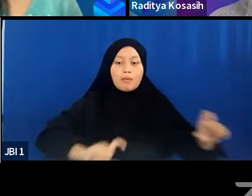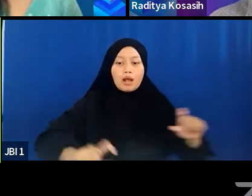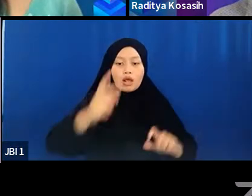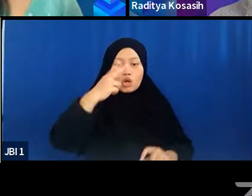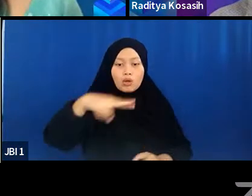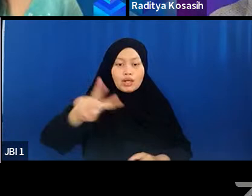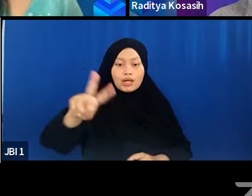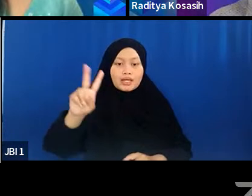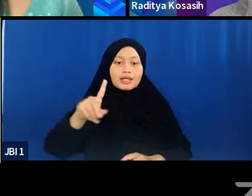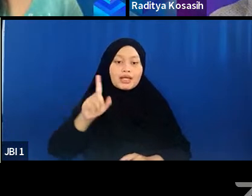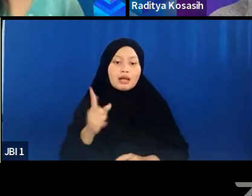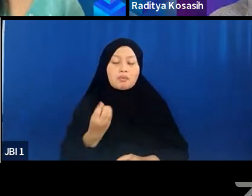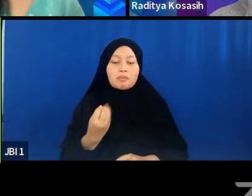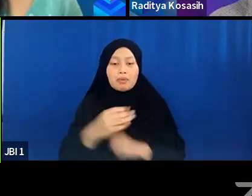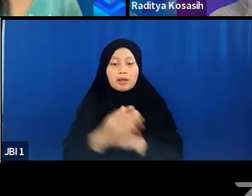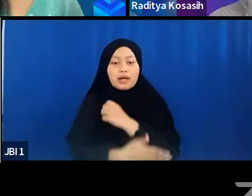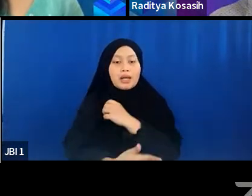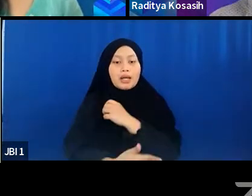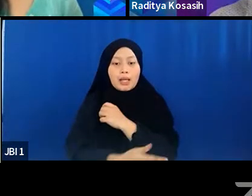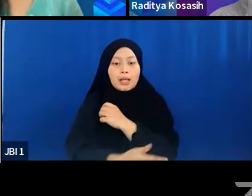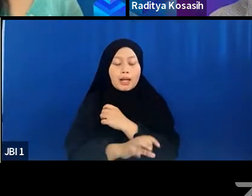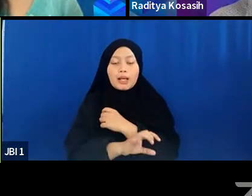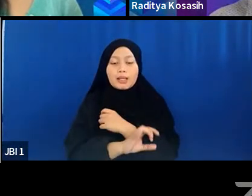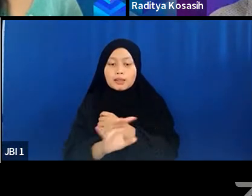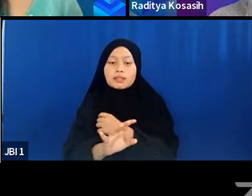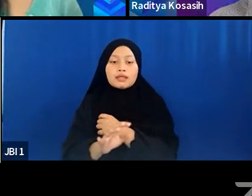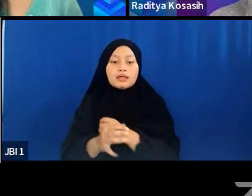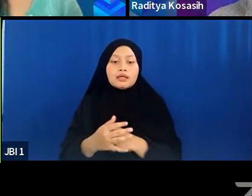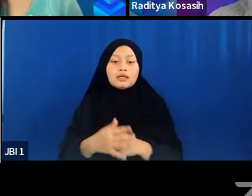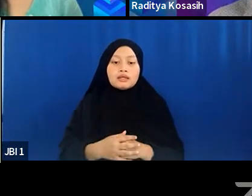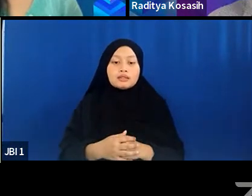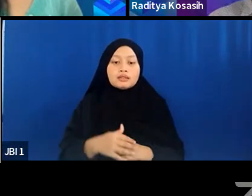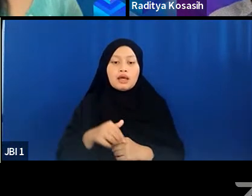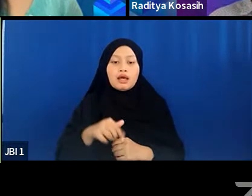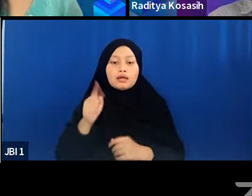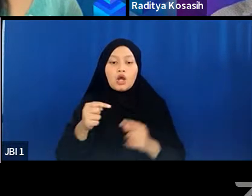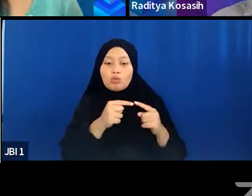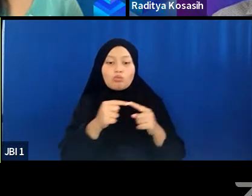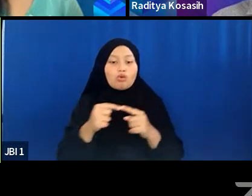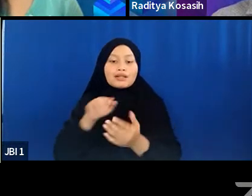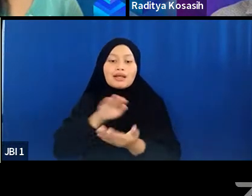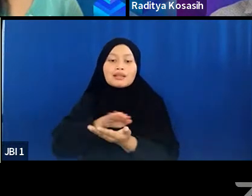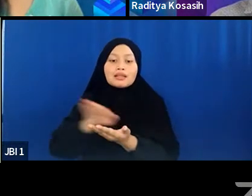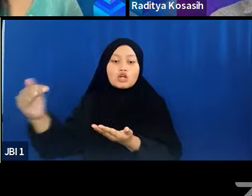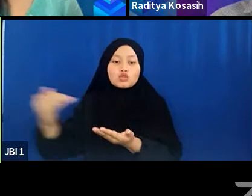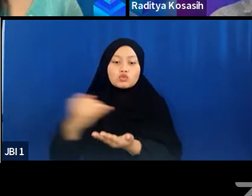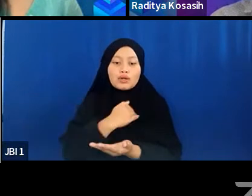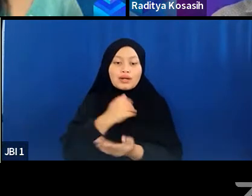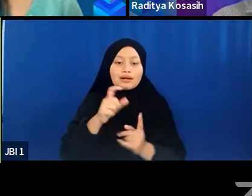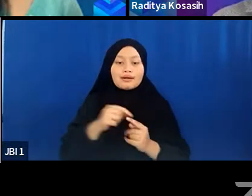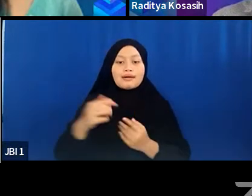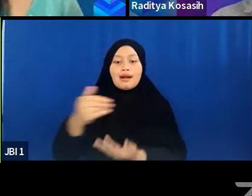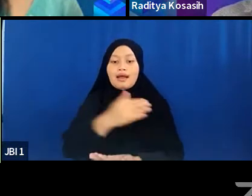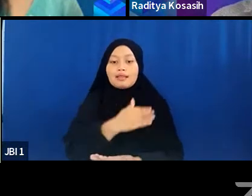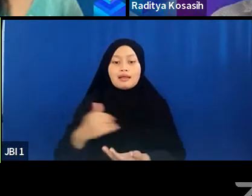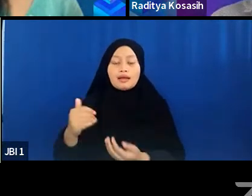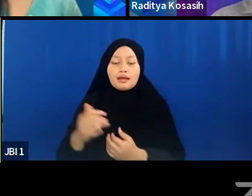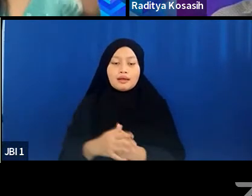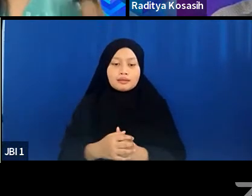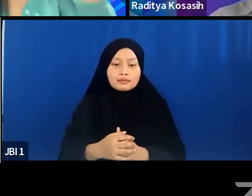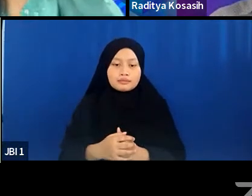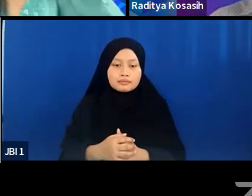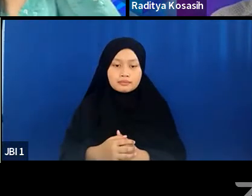beberapa negara ini kayaknya terkait lekuk data tersebut akan disambung Nikita karena tadi